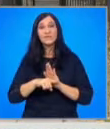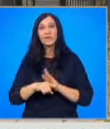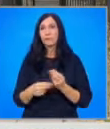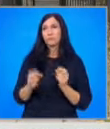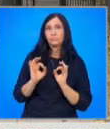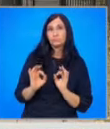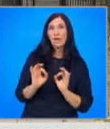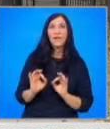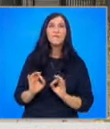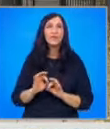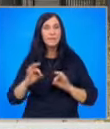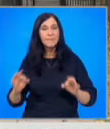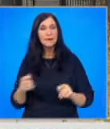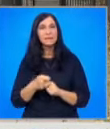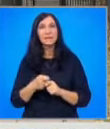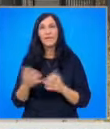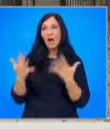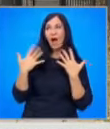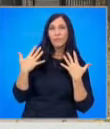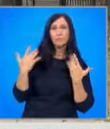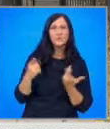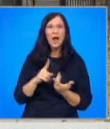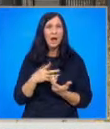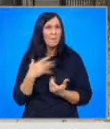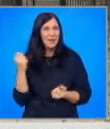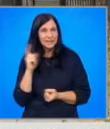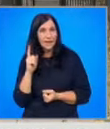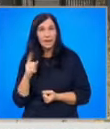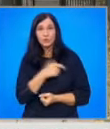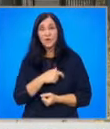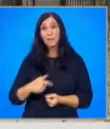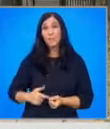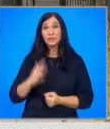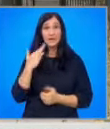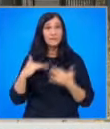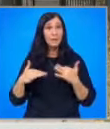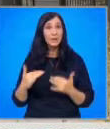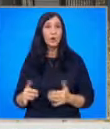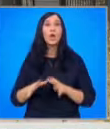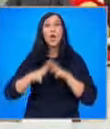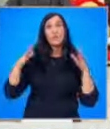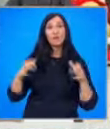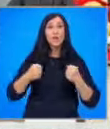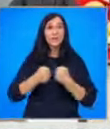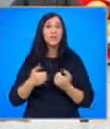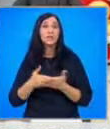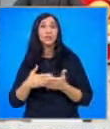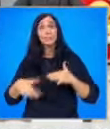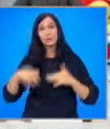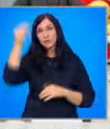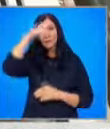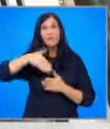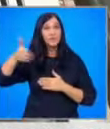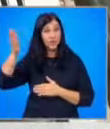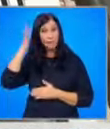създават атмосфера на безнаказаност в Република Северна Македония и мултиплициране на инцидентите срещу македонските българи. Външният министър